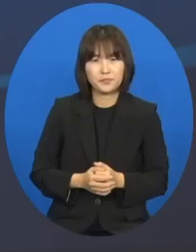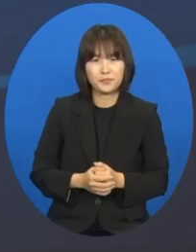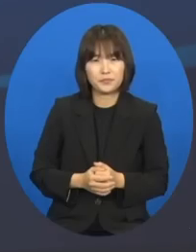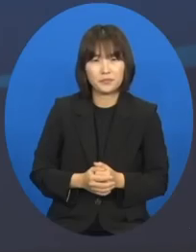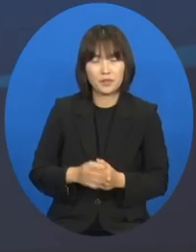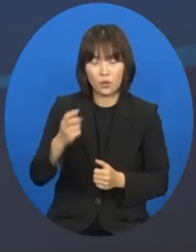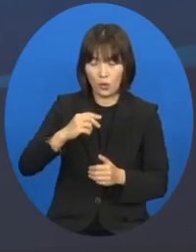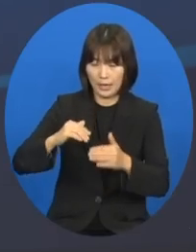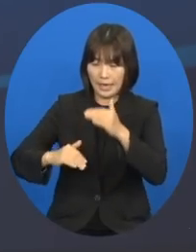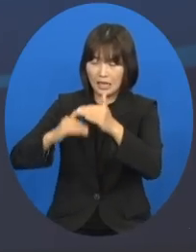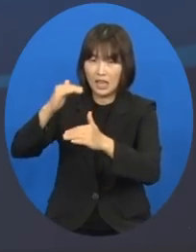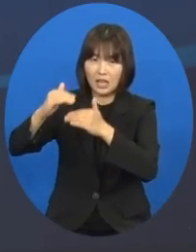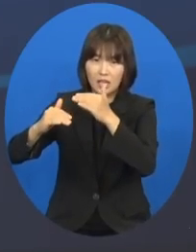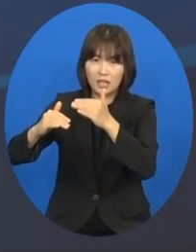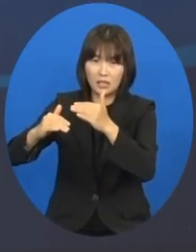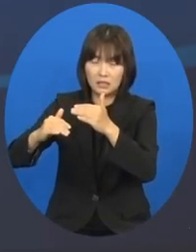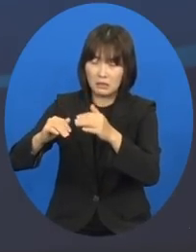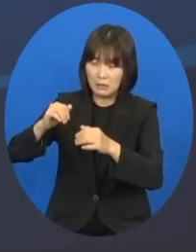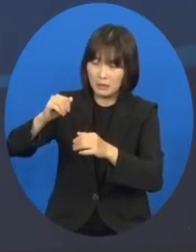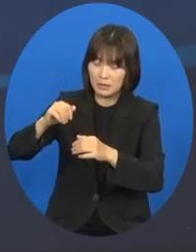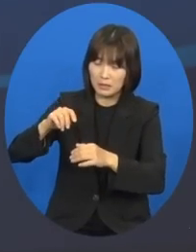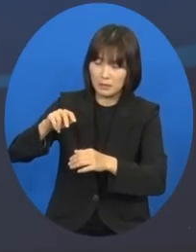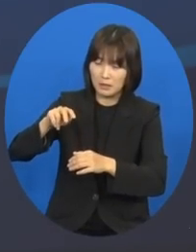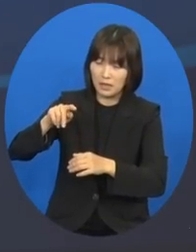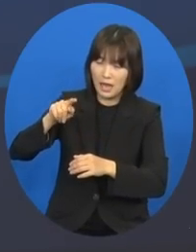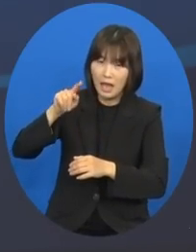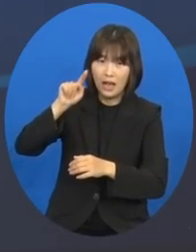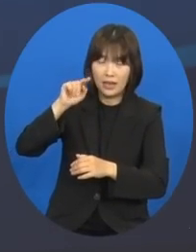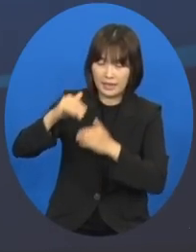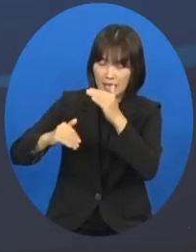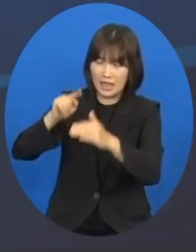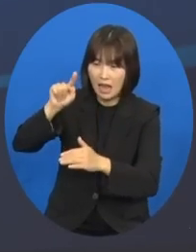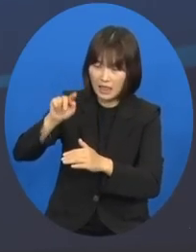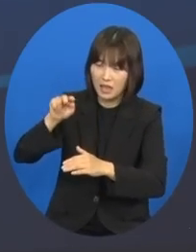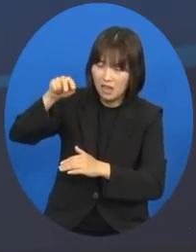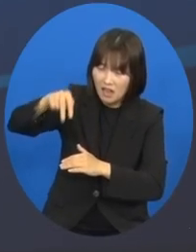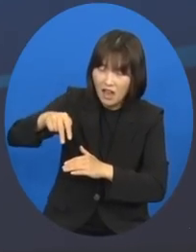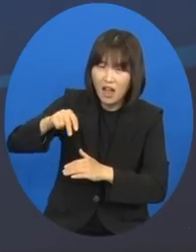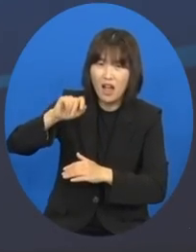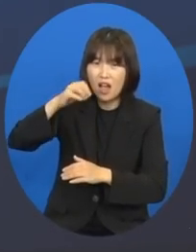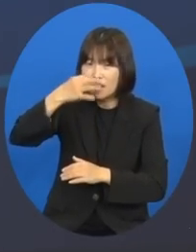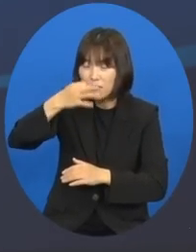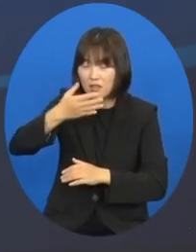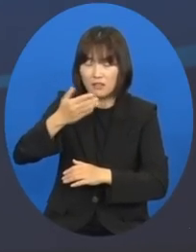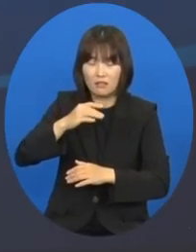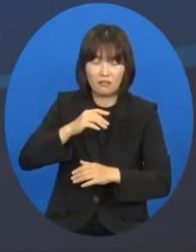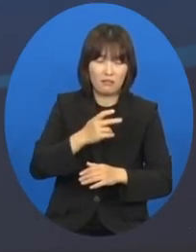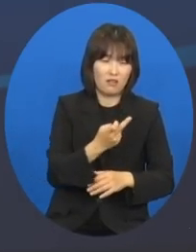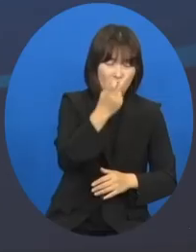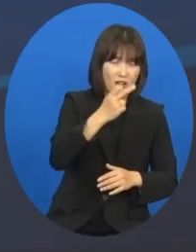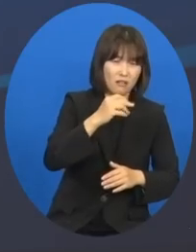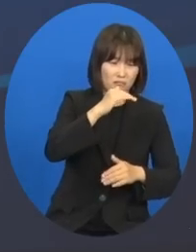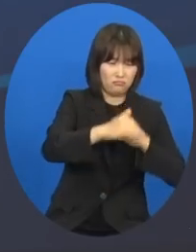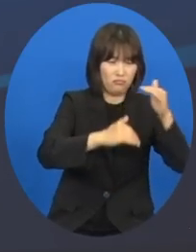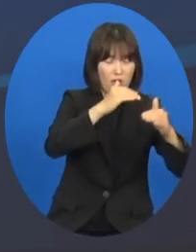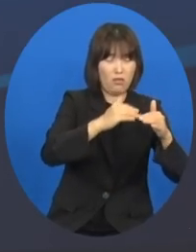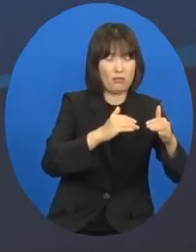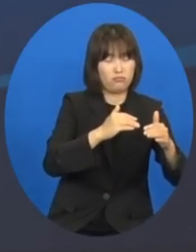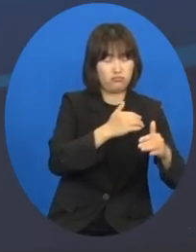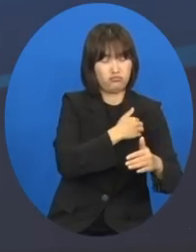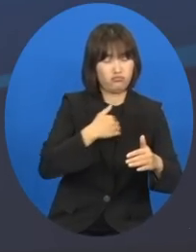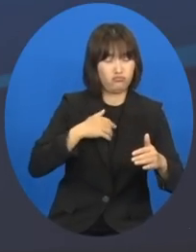세단 내단을 뛰어야 되는 거야 그래서 굉장히 달리기가 빨라졌어요 서울시에서 400m 1등한 아이예요